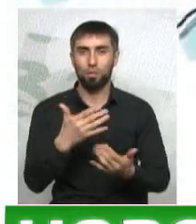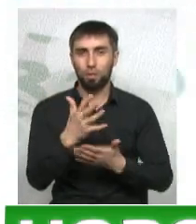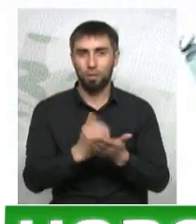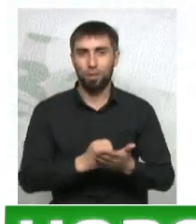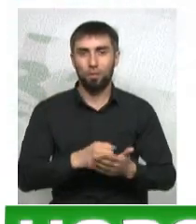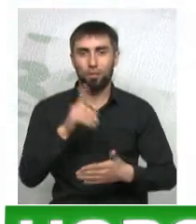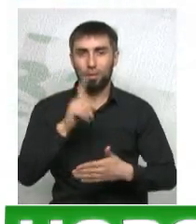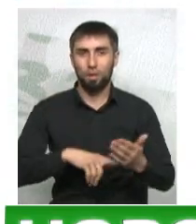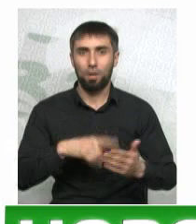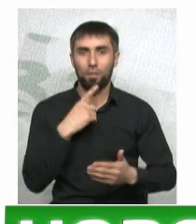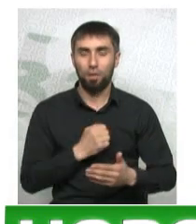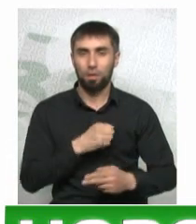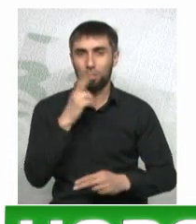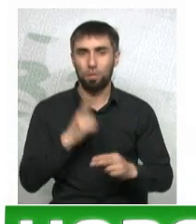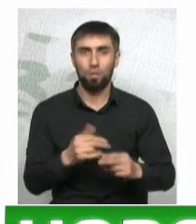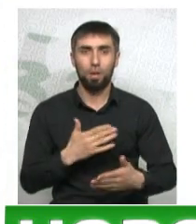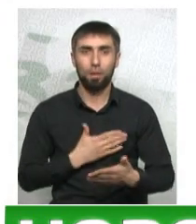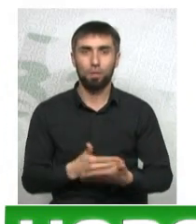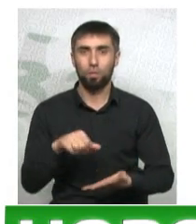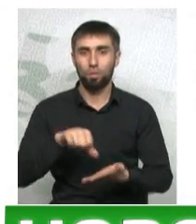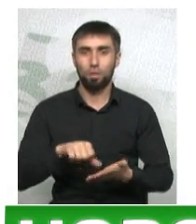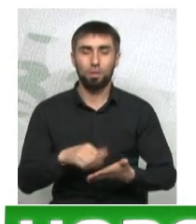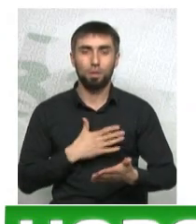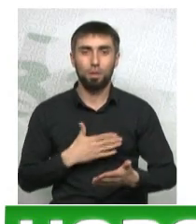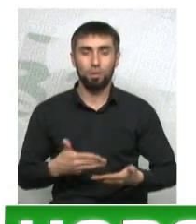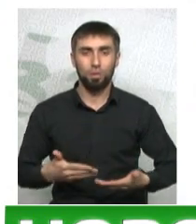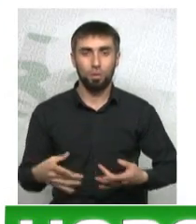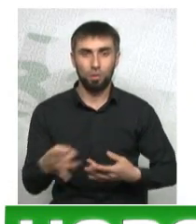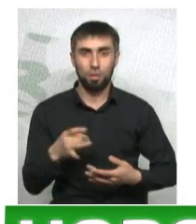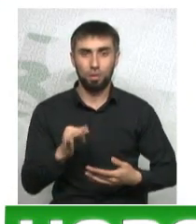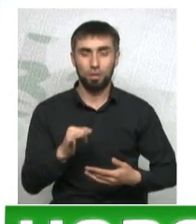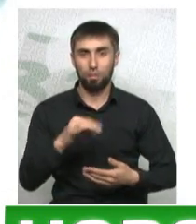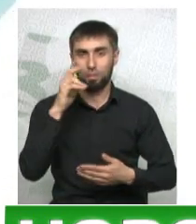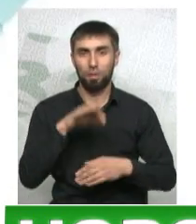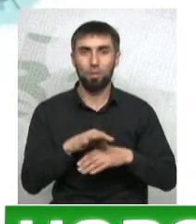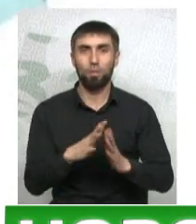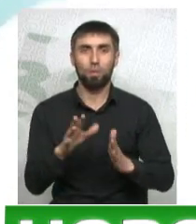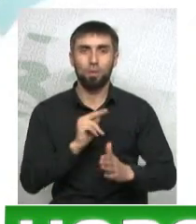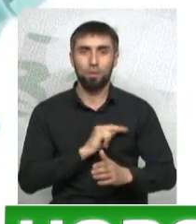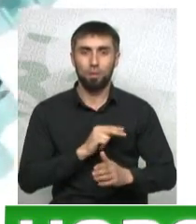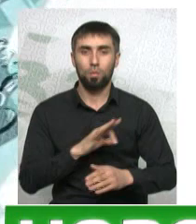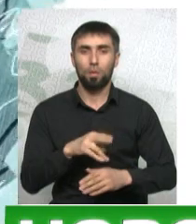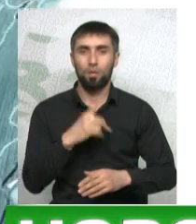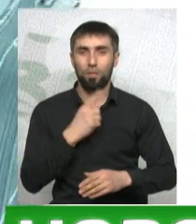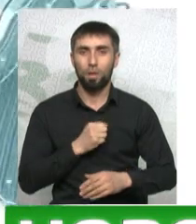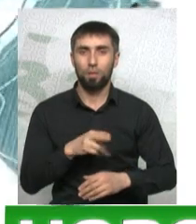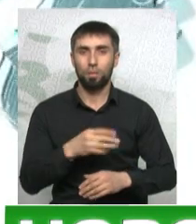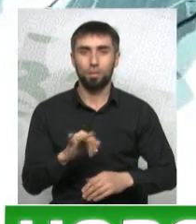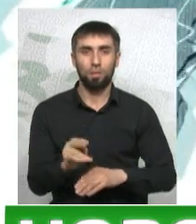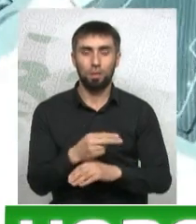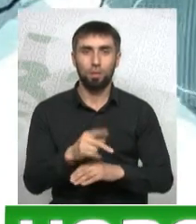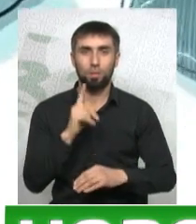верность воинскому братству, вы активно участвуете в жизни нашего региона и страны. Ведете большую работу по военно-патриотическому воспитанию